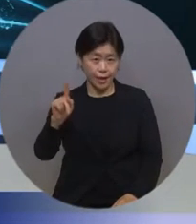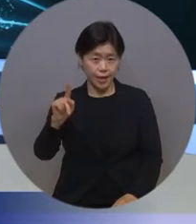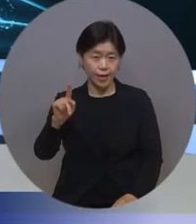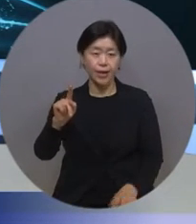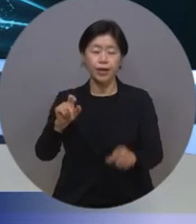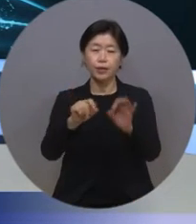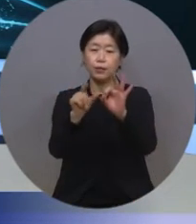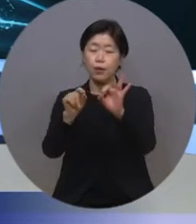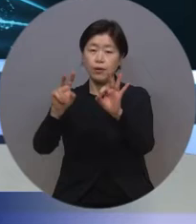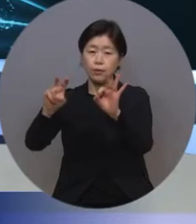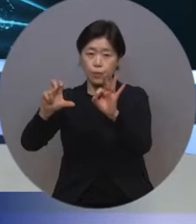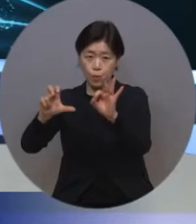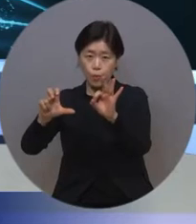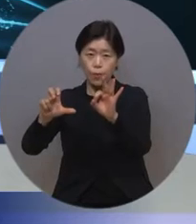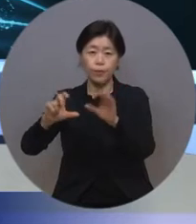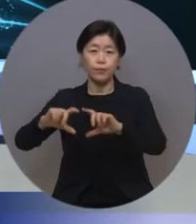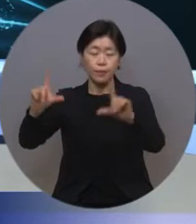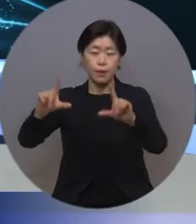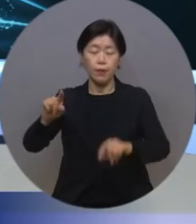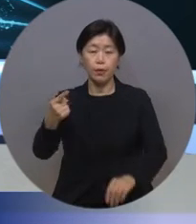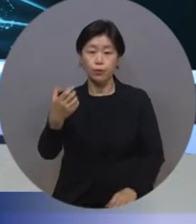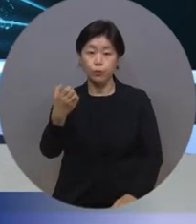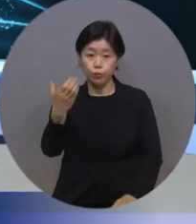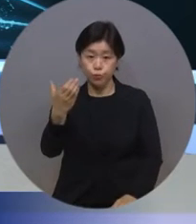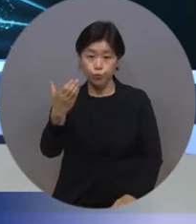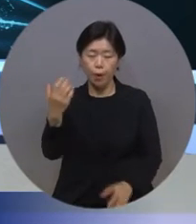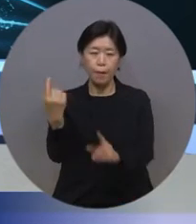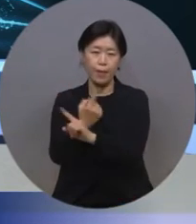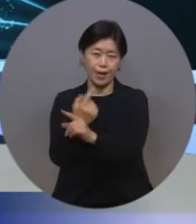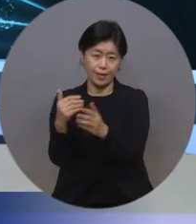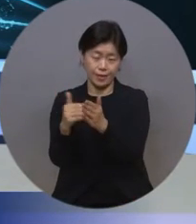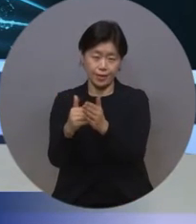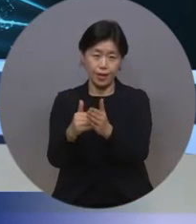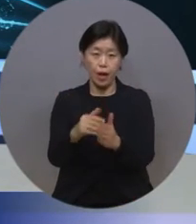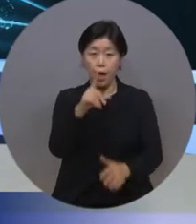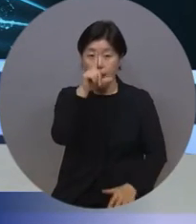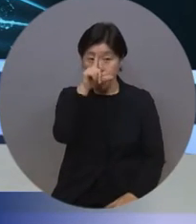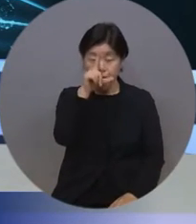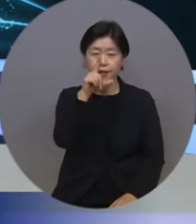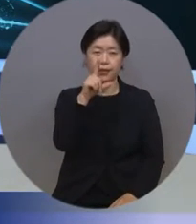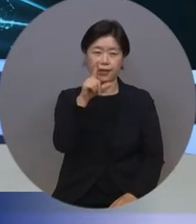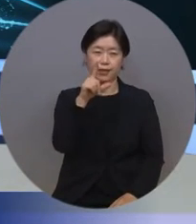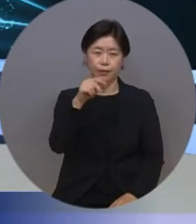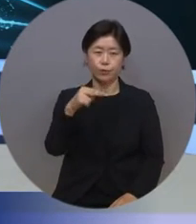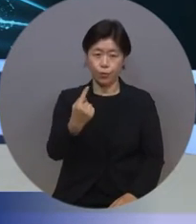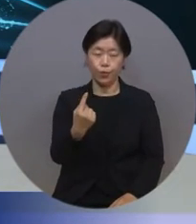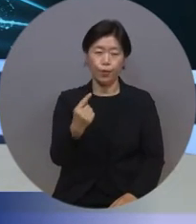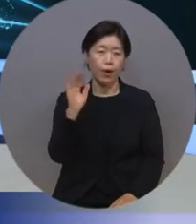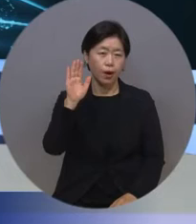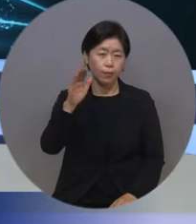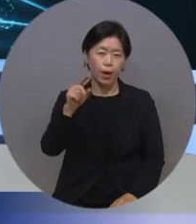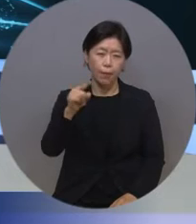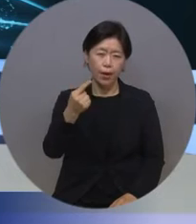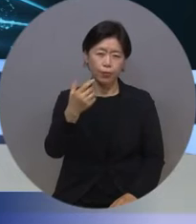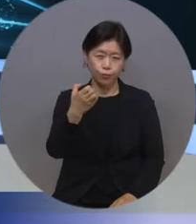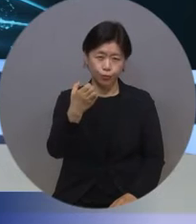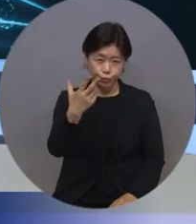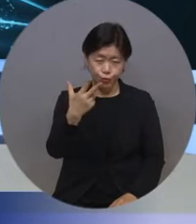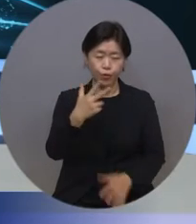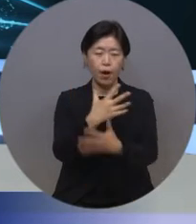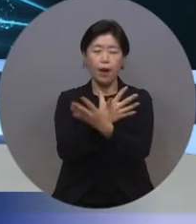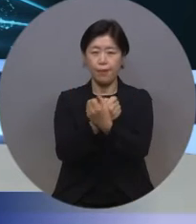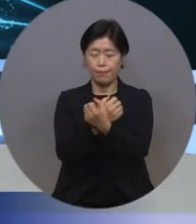10월 25일 199번으로 변경됐는데요 LG 유플러스 역시 채널 번호 199번 변경